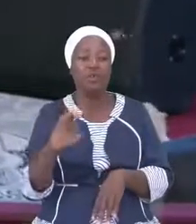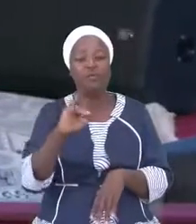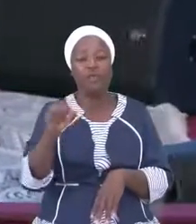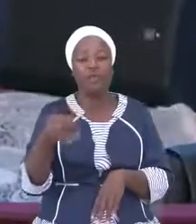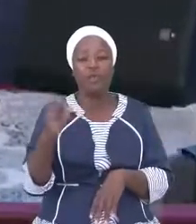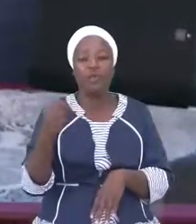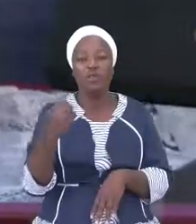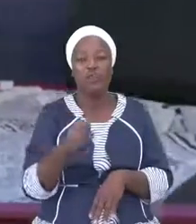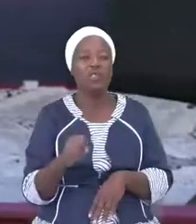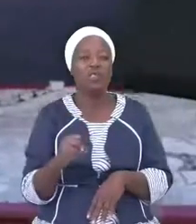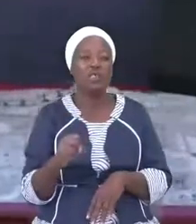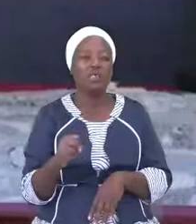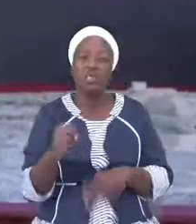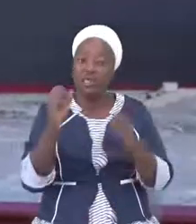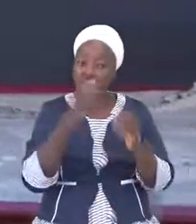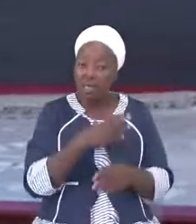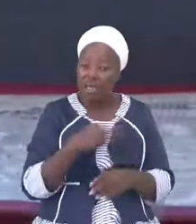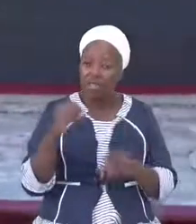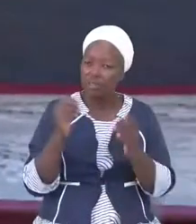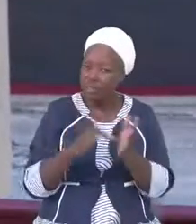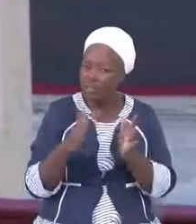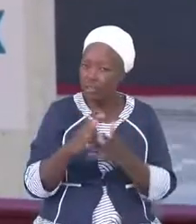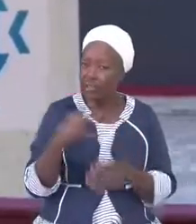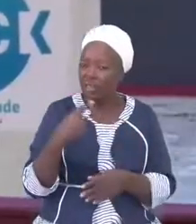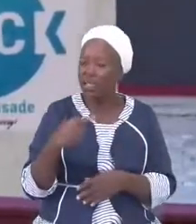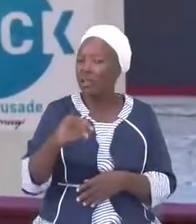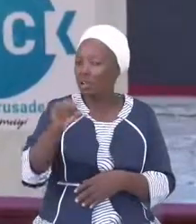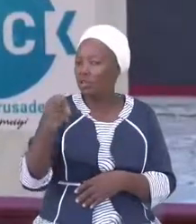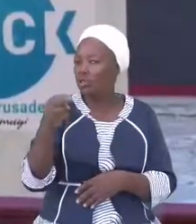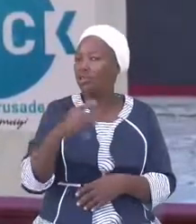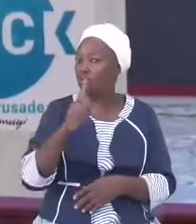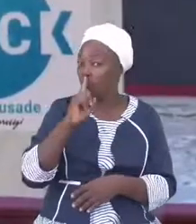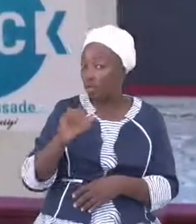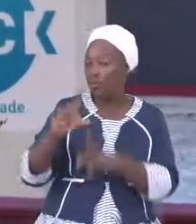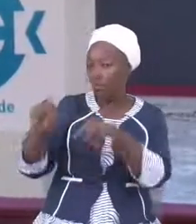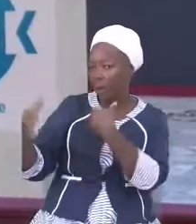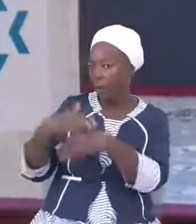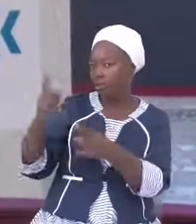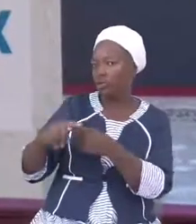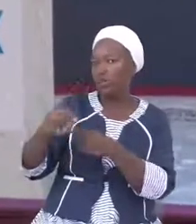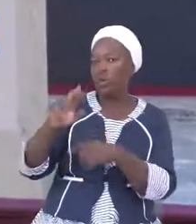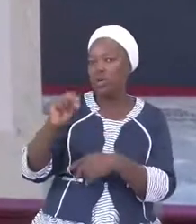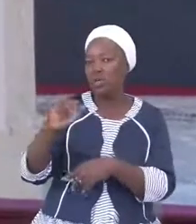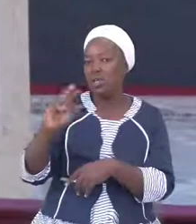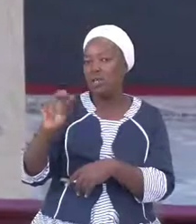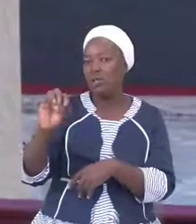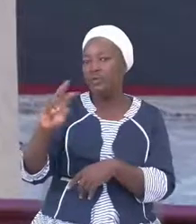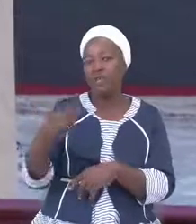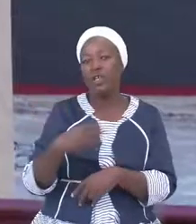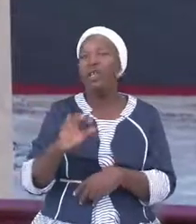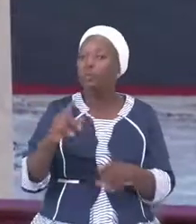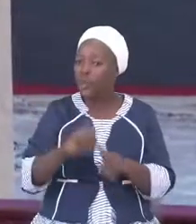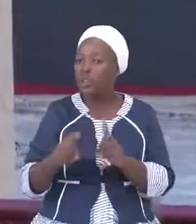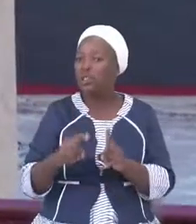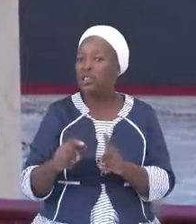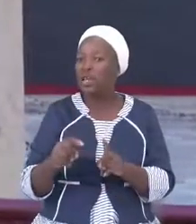cette génération et la condamneront parce qu'ils se repentirent à la prédication de Jonas. Et voici, il y a